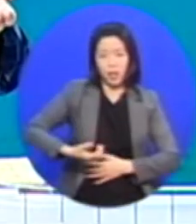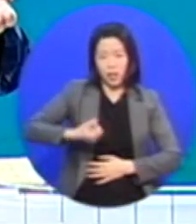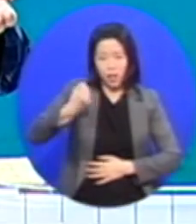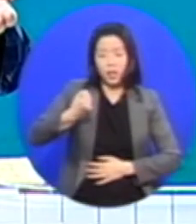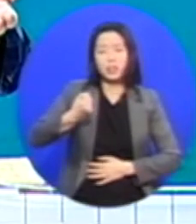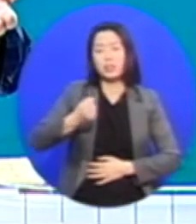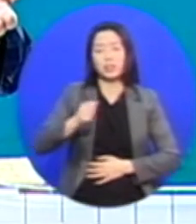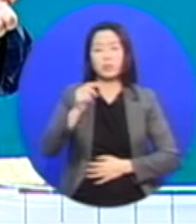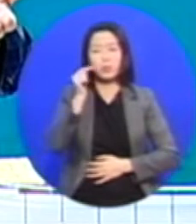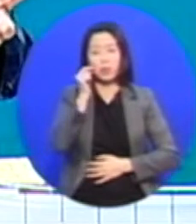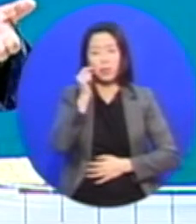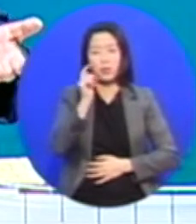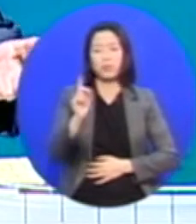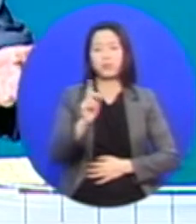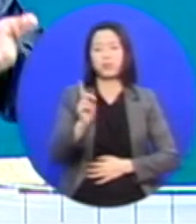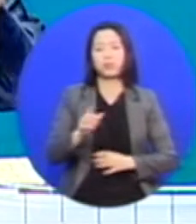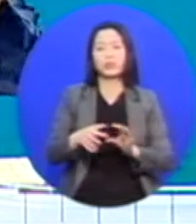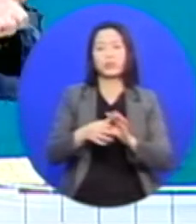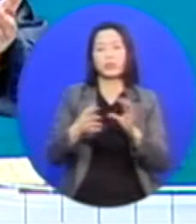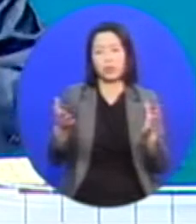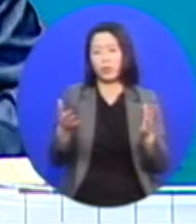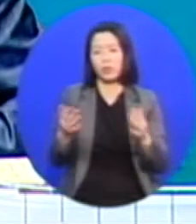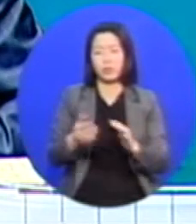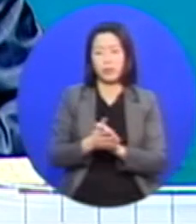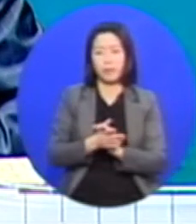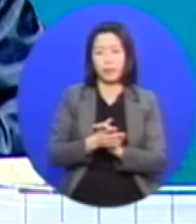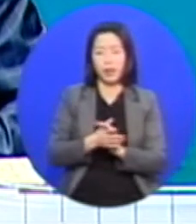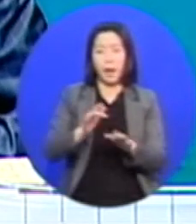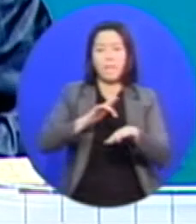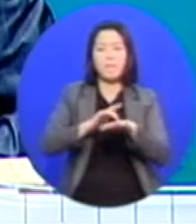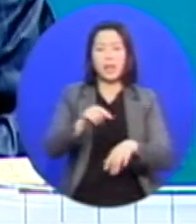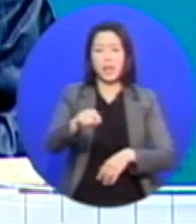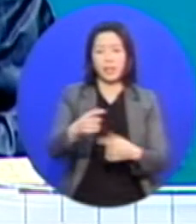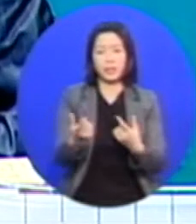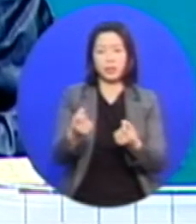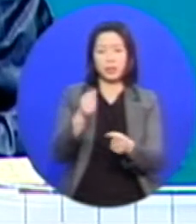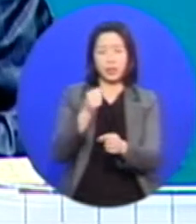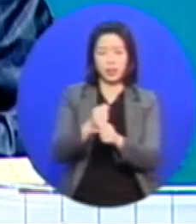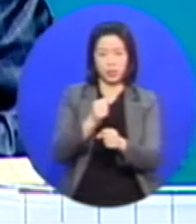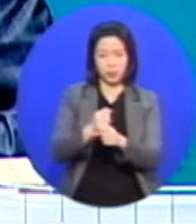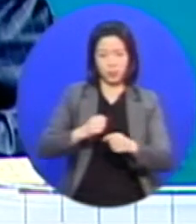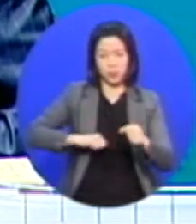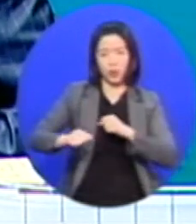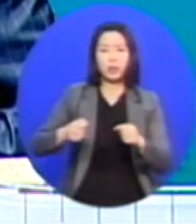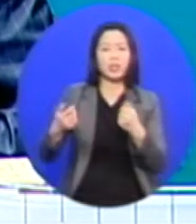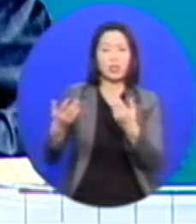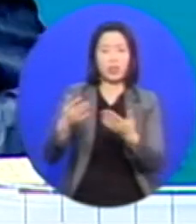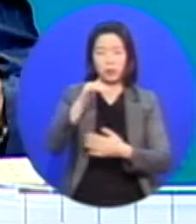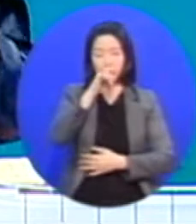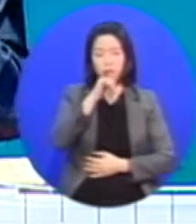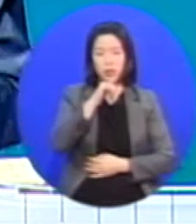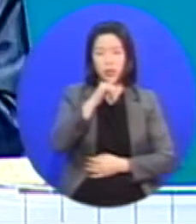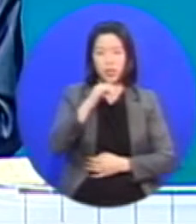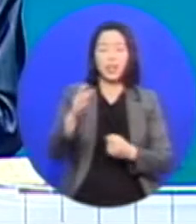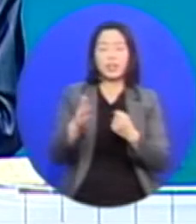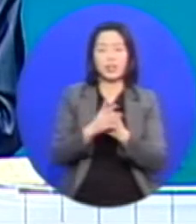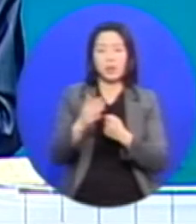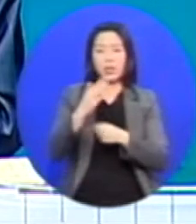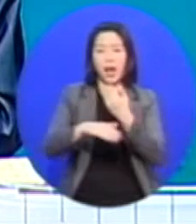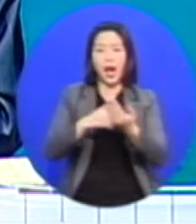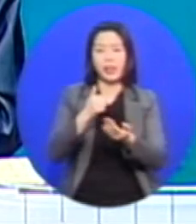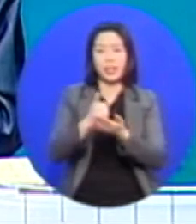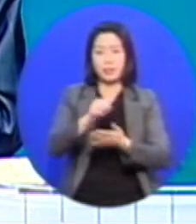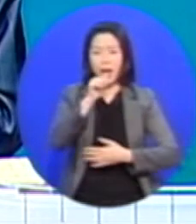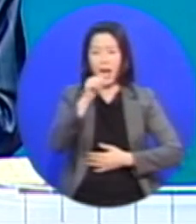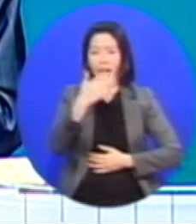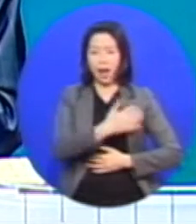상관이에요 마귀가 그렇게 역사 한다는거 그러니 하나님의 전신 갑주를 입으라 는